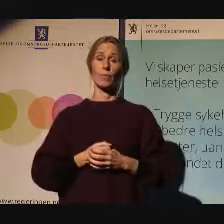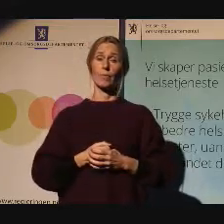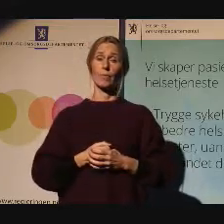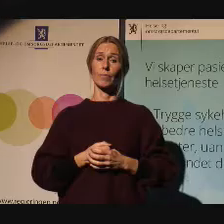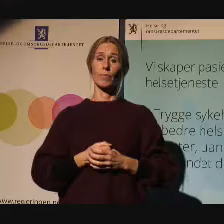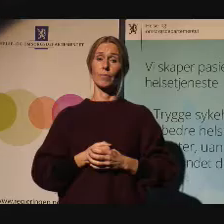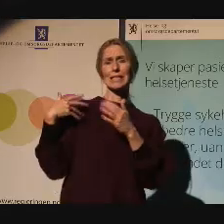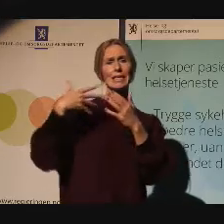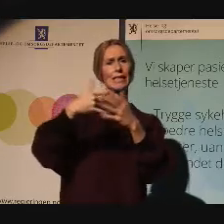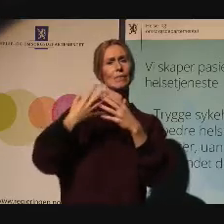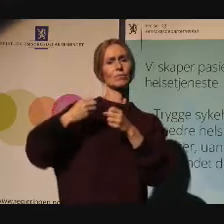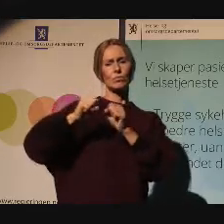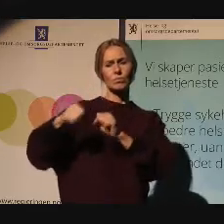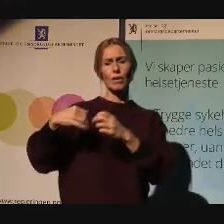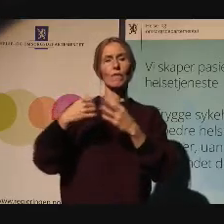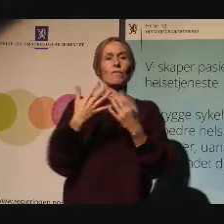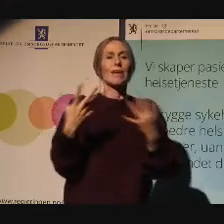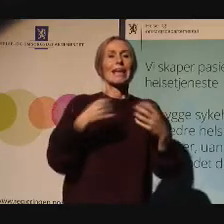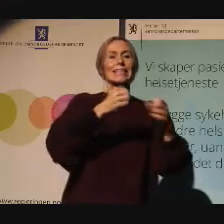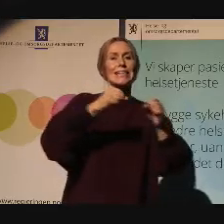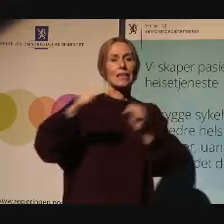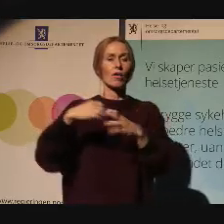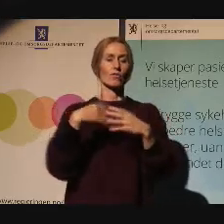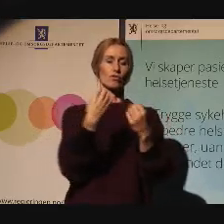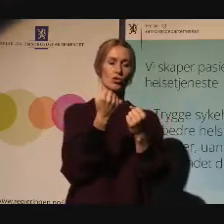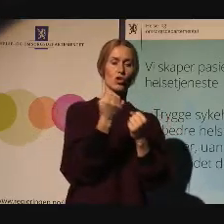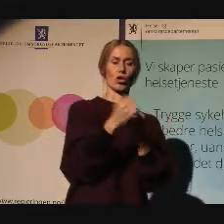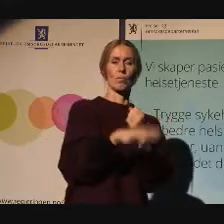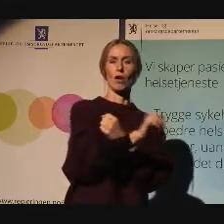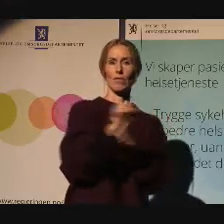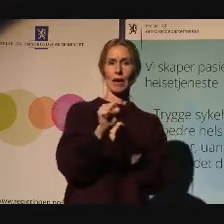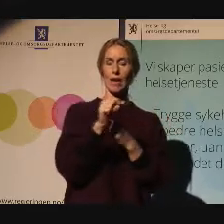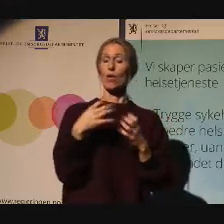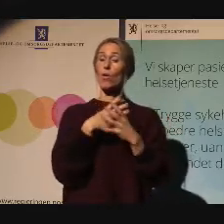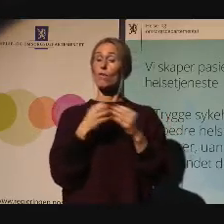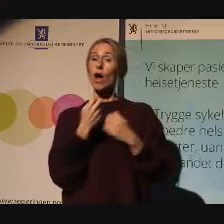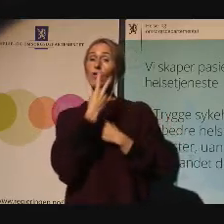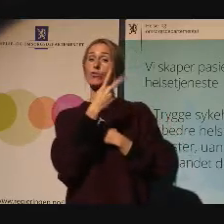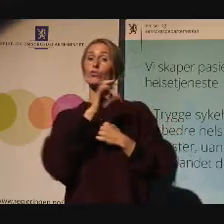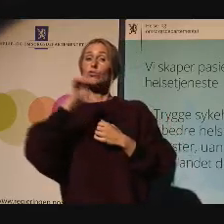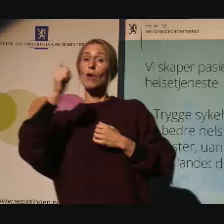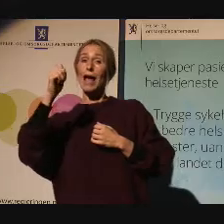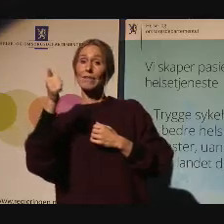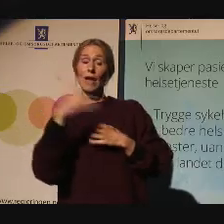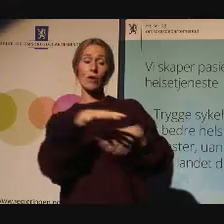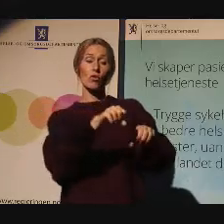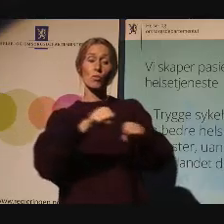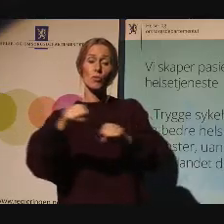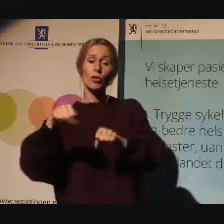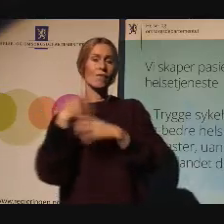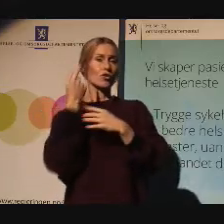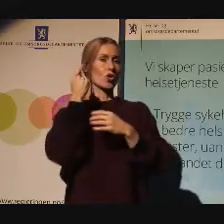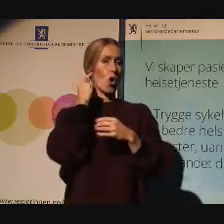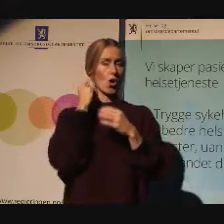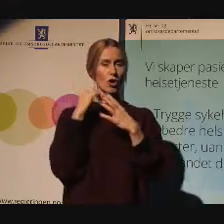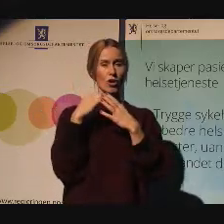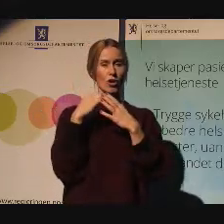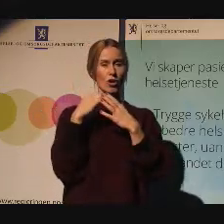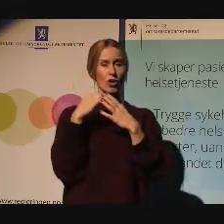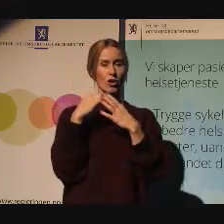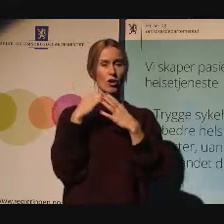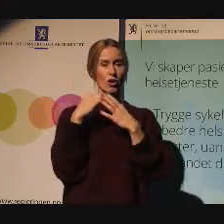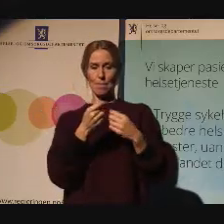blitt satt i gang flere tiltak for å styrke barnevernet. Og fra og med 2011 så har de kommunene fått øremerket midler for å